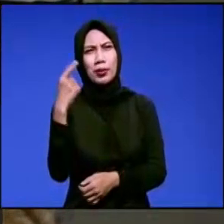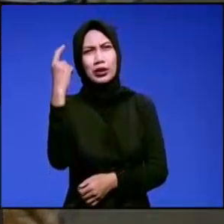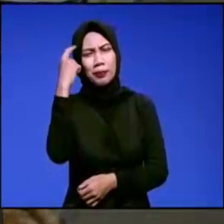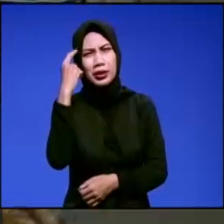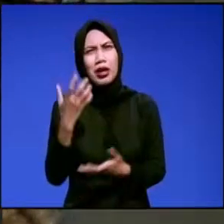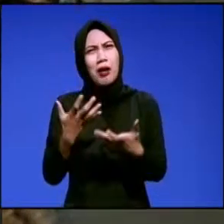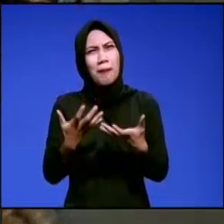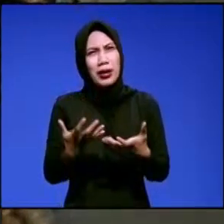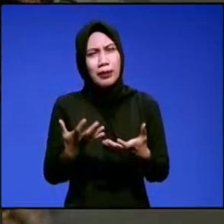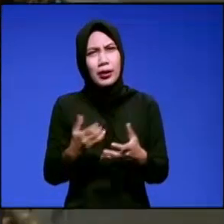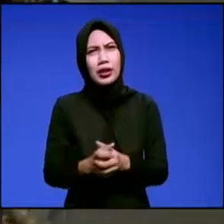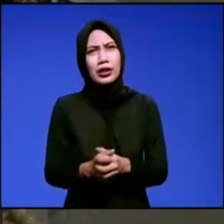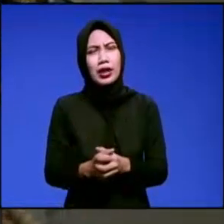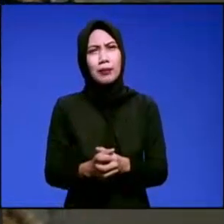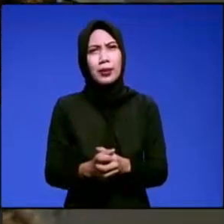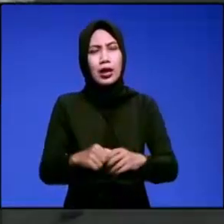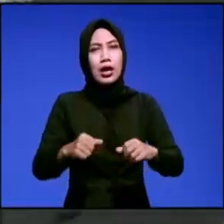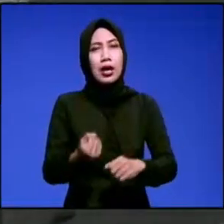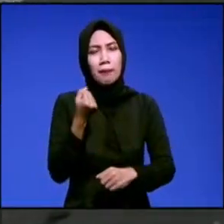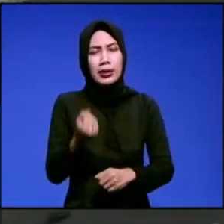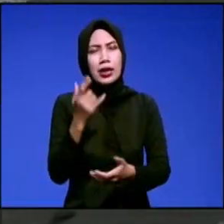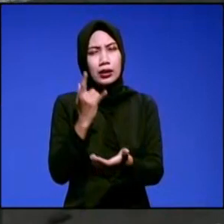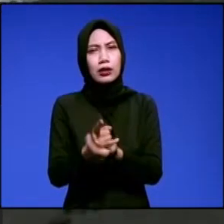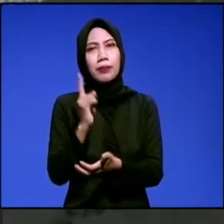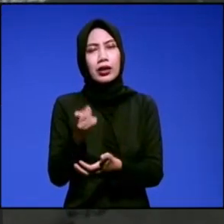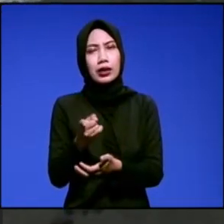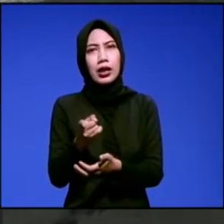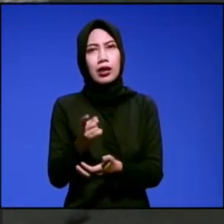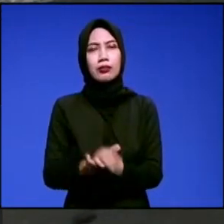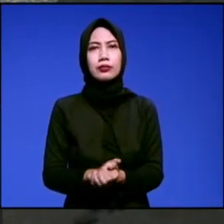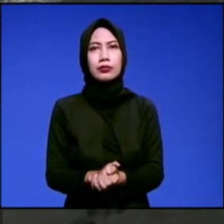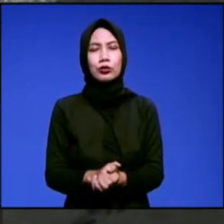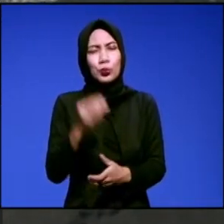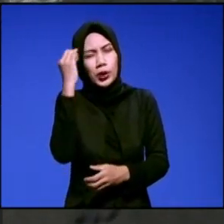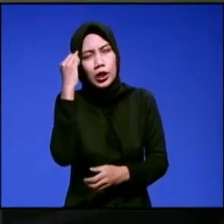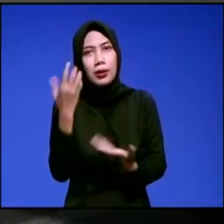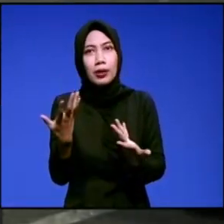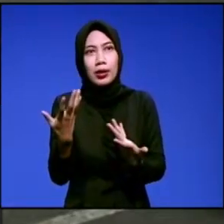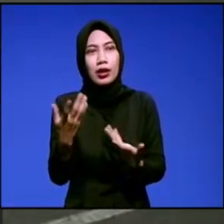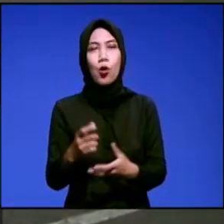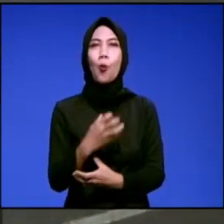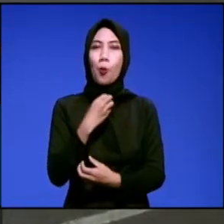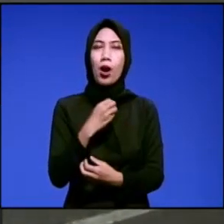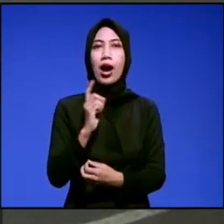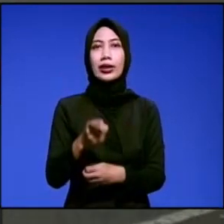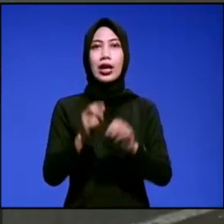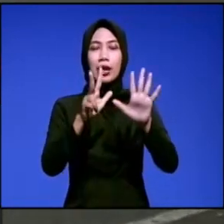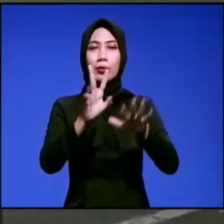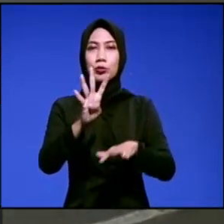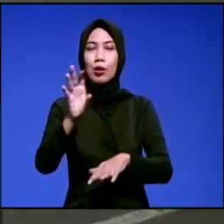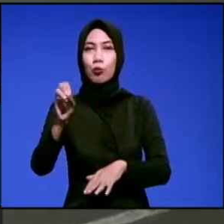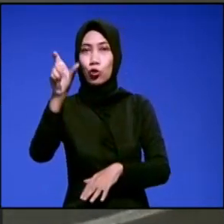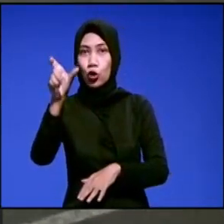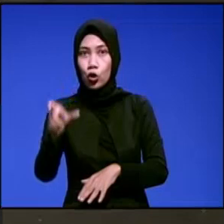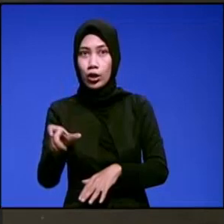mengatasi keramaian tanpa harus menutup aktivitas pasar di tengah wabah COVID-19. Pemkot akhirnya membujuk 890 pedagang